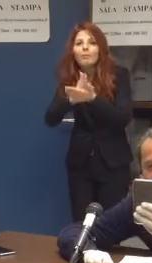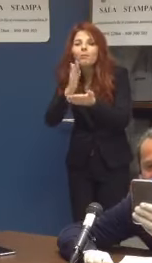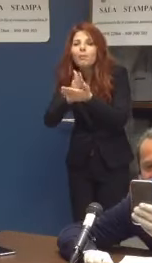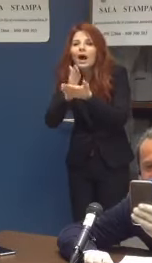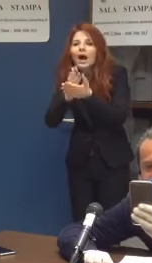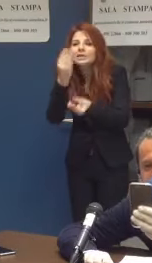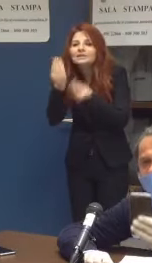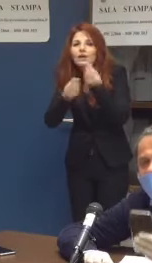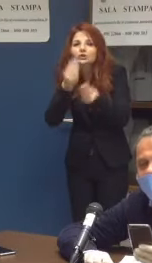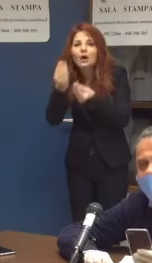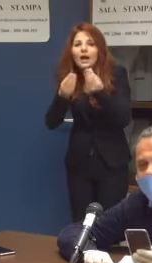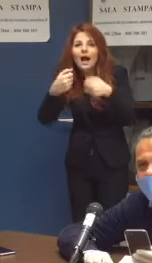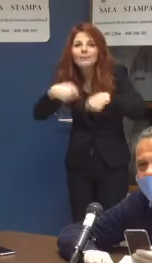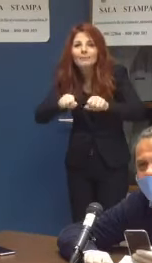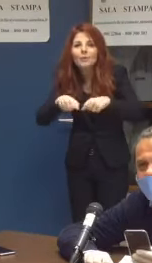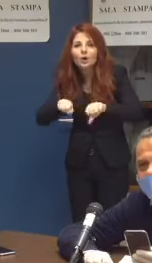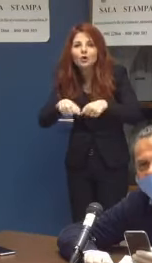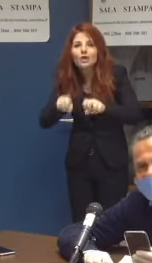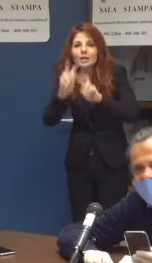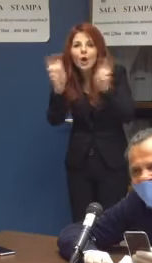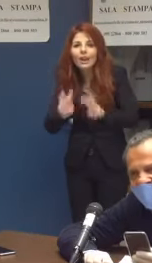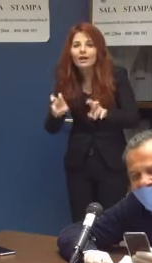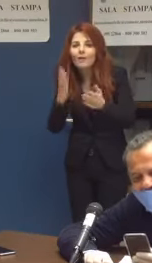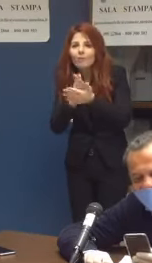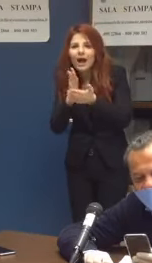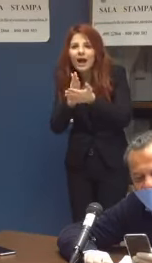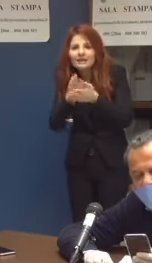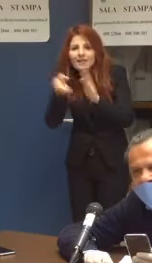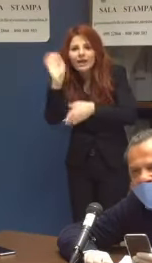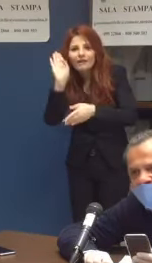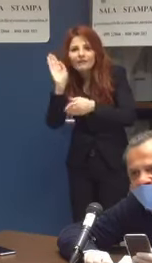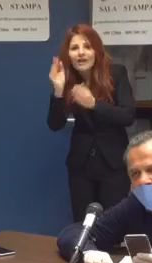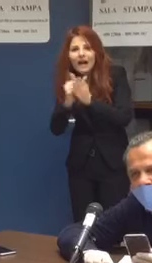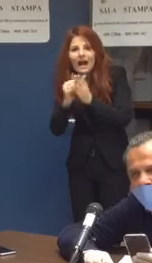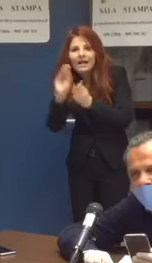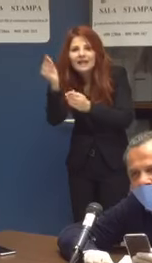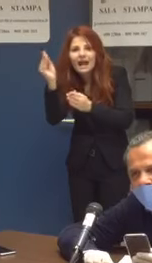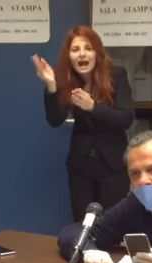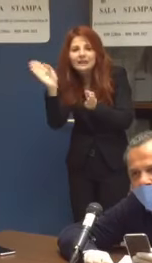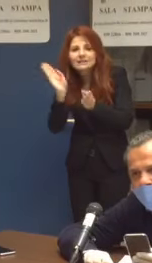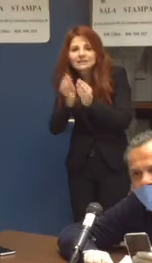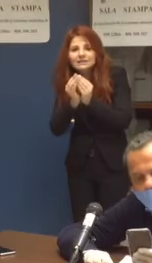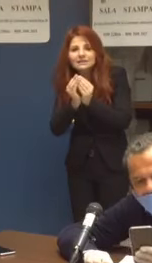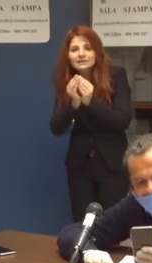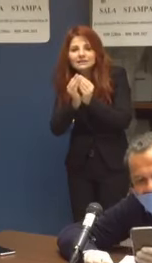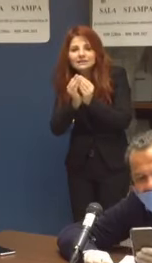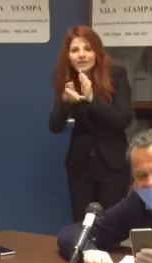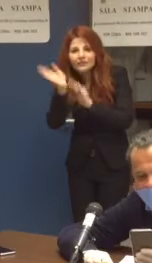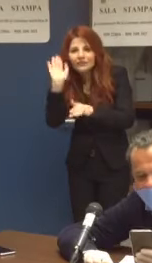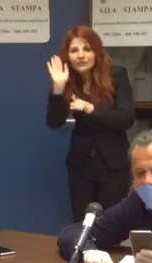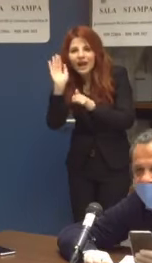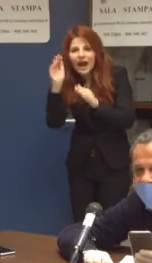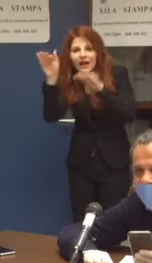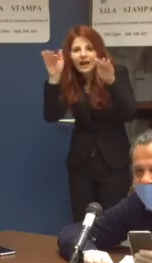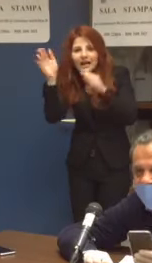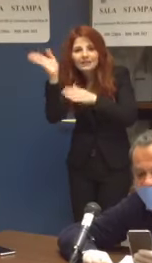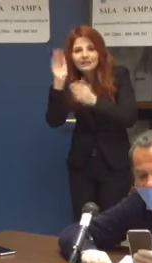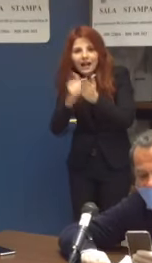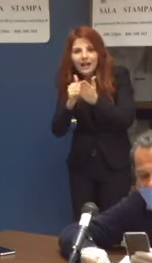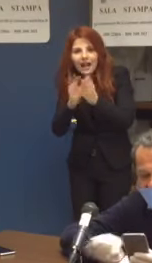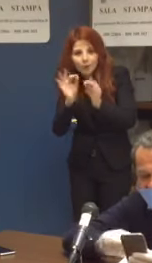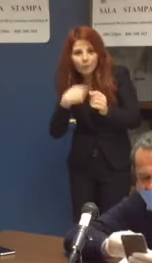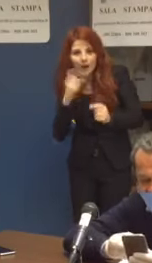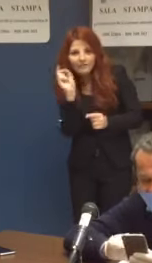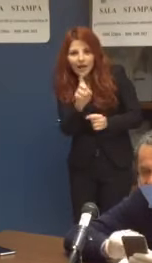sto guardando in questo momento. Volete andarvene a casa o devo salire io? Ritornate a casa cortesemente,